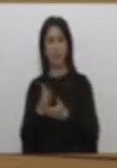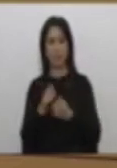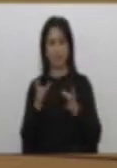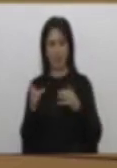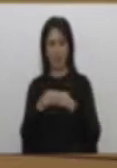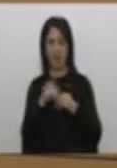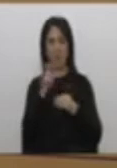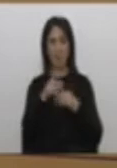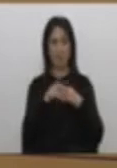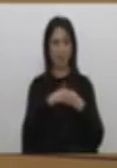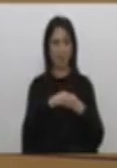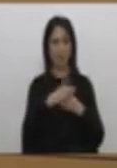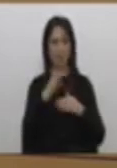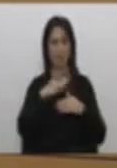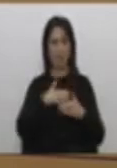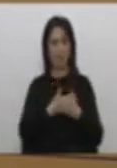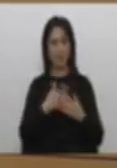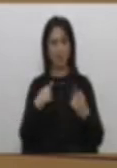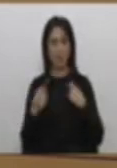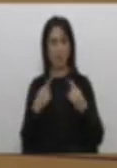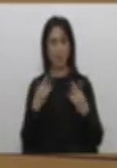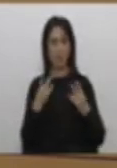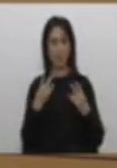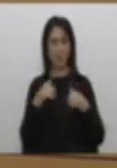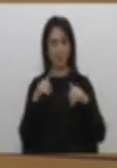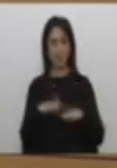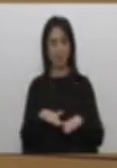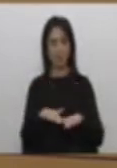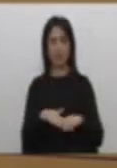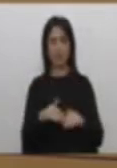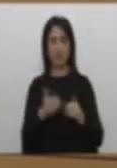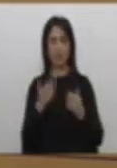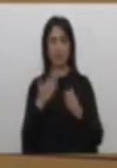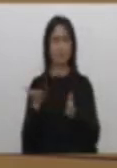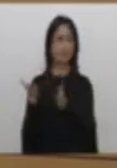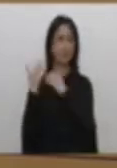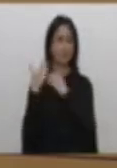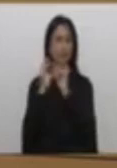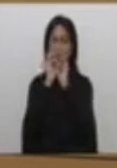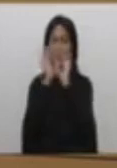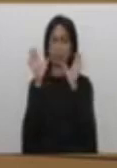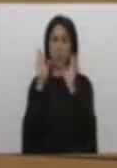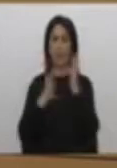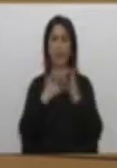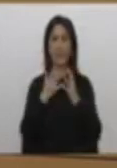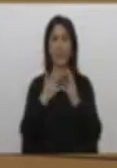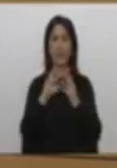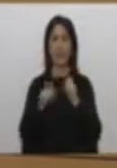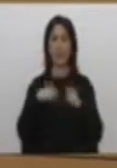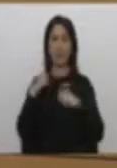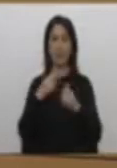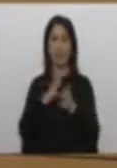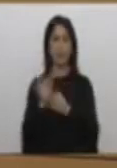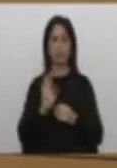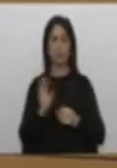და ადამიანებთან ინტენსიური კომუნიკაციით უნდა გადავჭრათ. Უკან უნდა მოვიტოვოთ ფუჭი ენერგიის ხარჯვა წარსულზე, იმიტომ